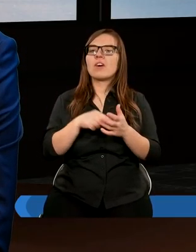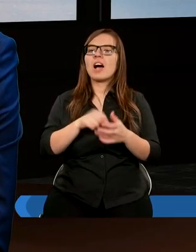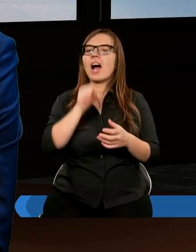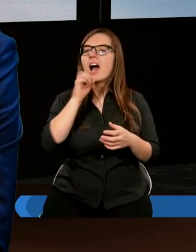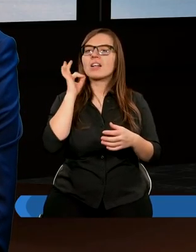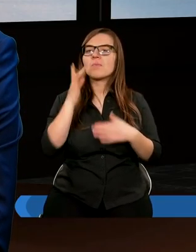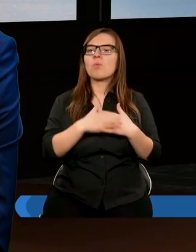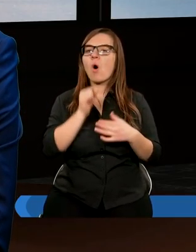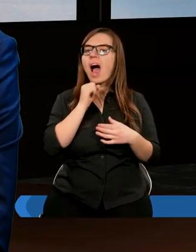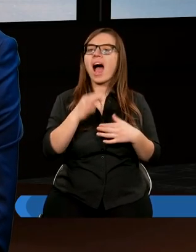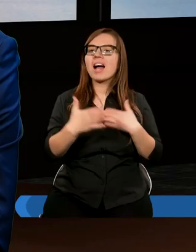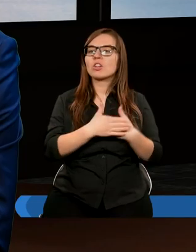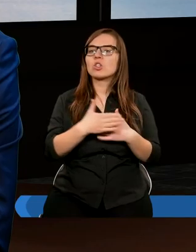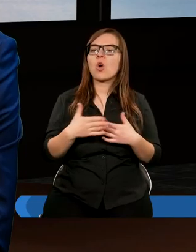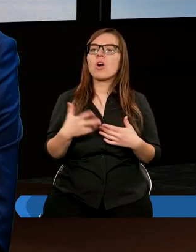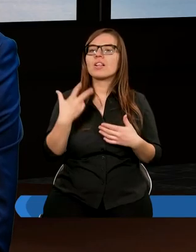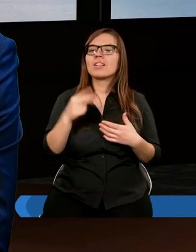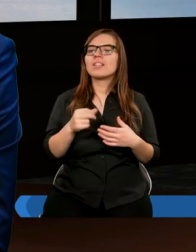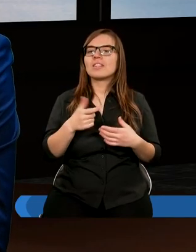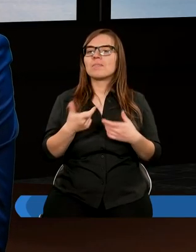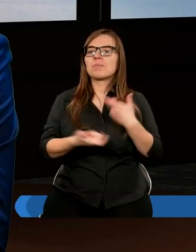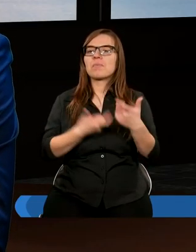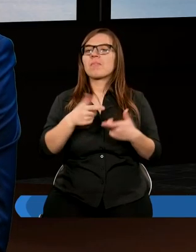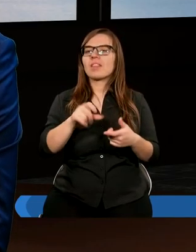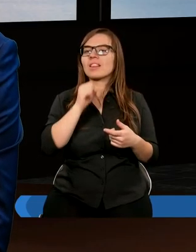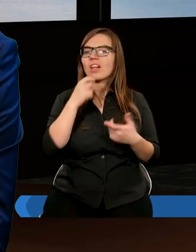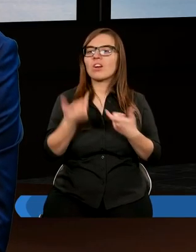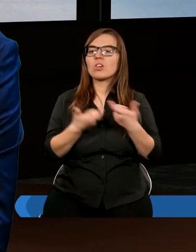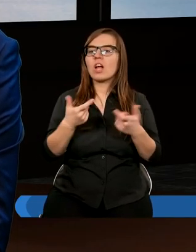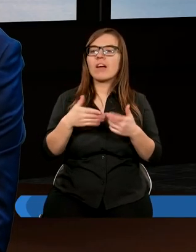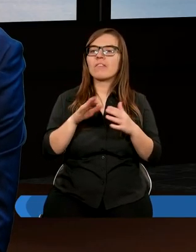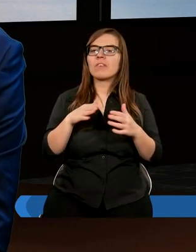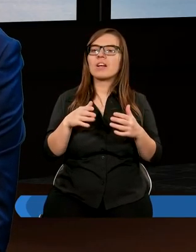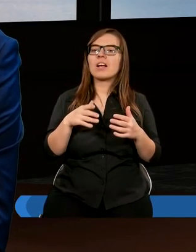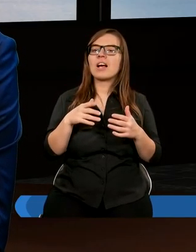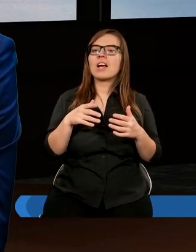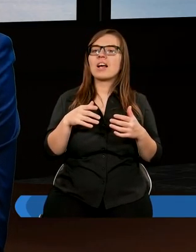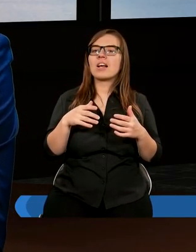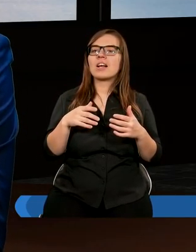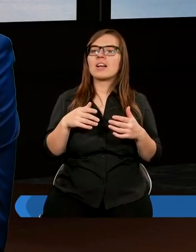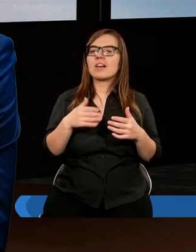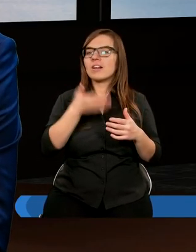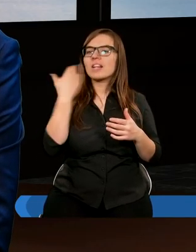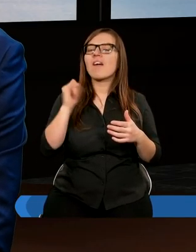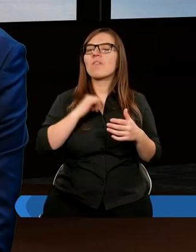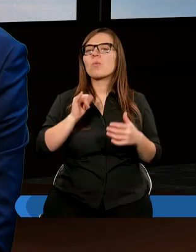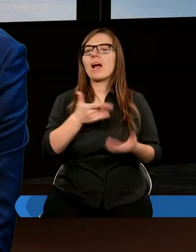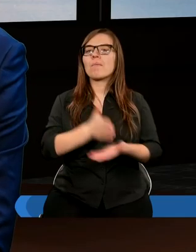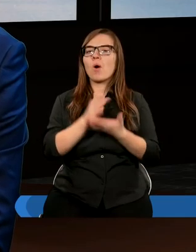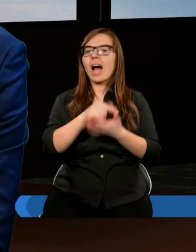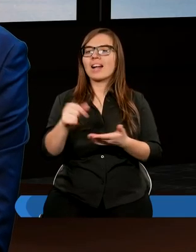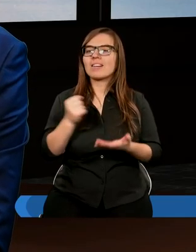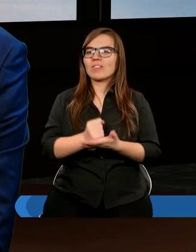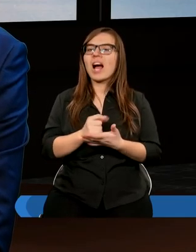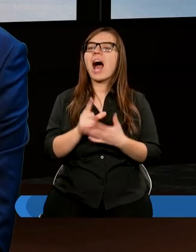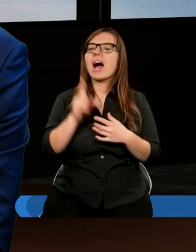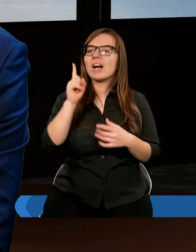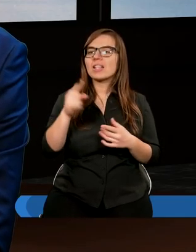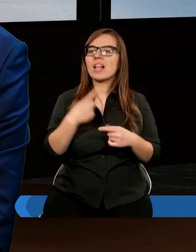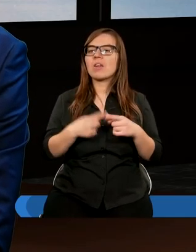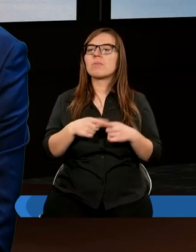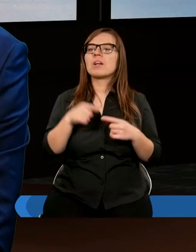ani mąż, ani żona, no inteligencie ma do tego głowy, ale w zasadzie nie wie, jak sobie z tym poradzić, prawda? Natomiast